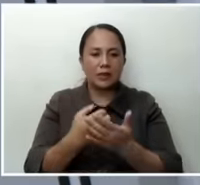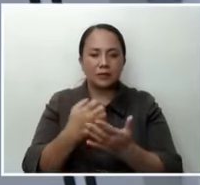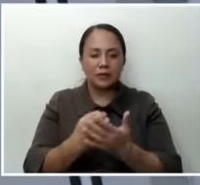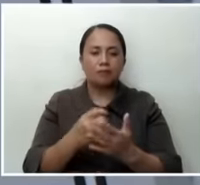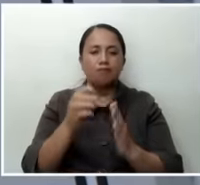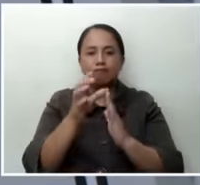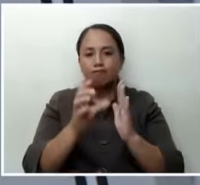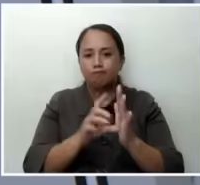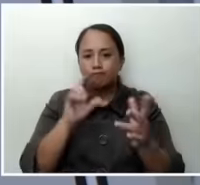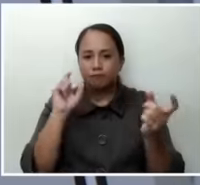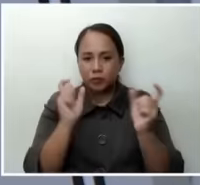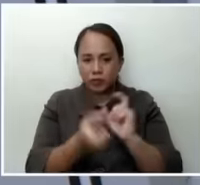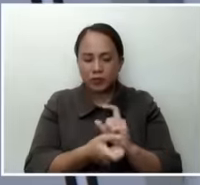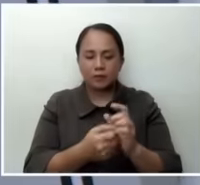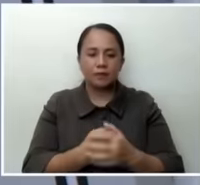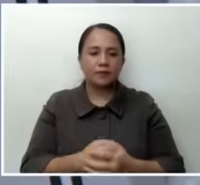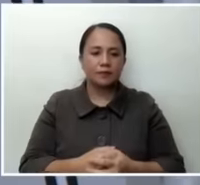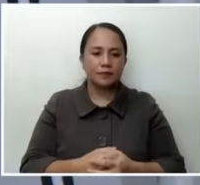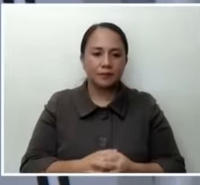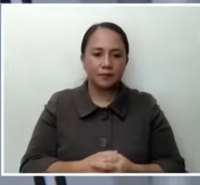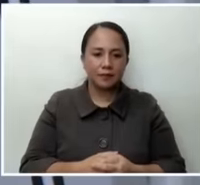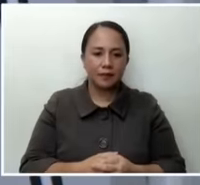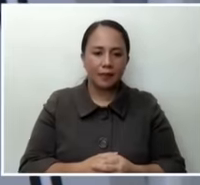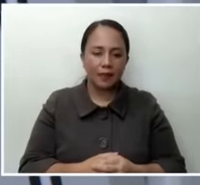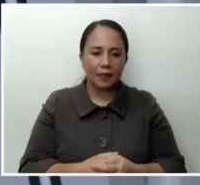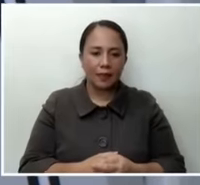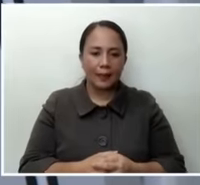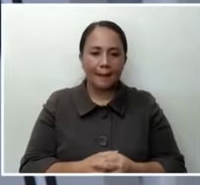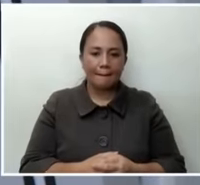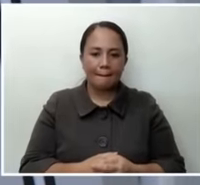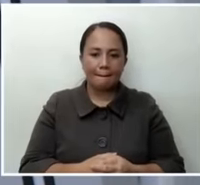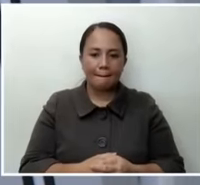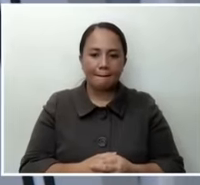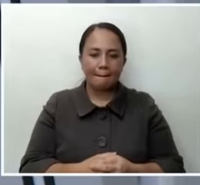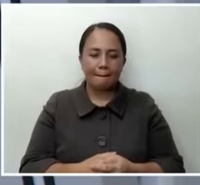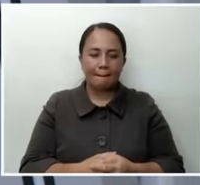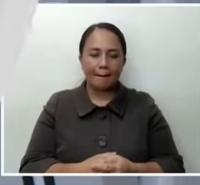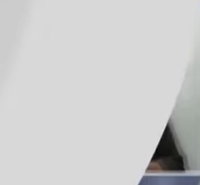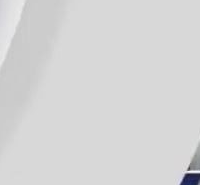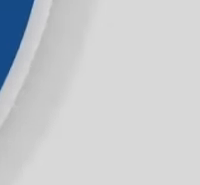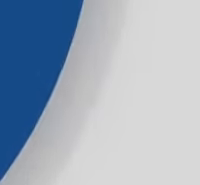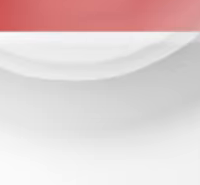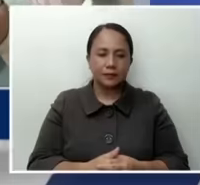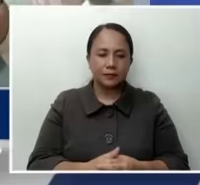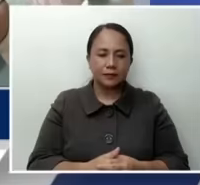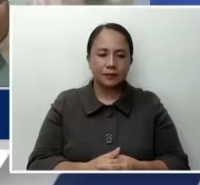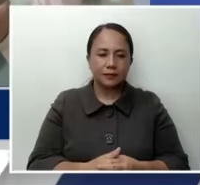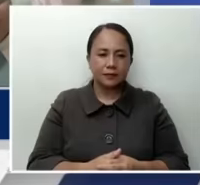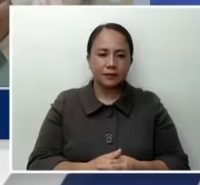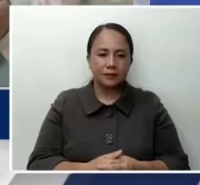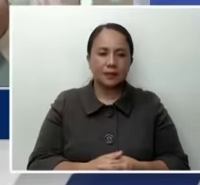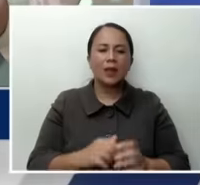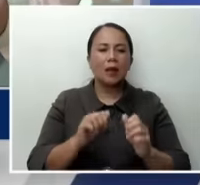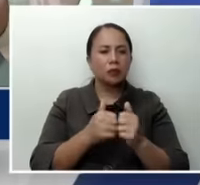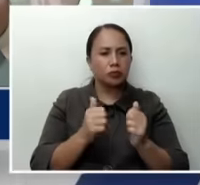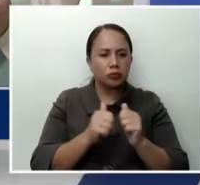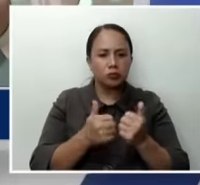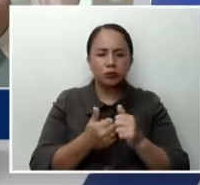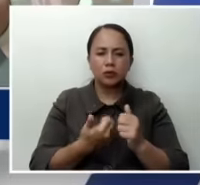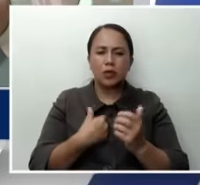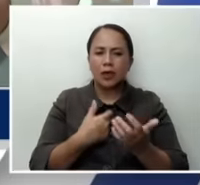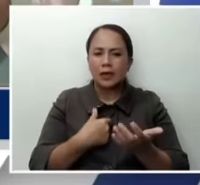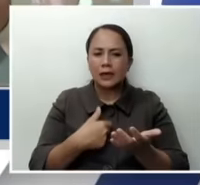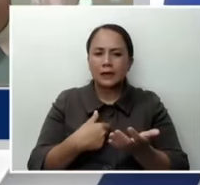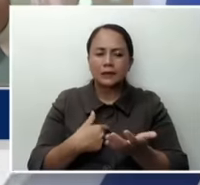Change. Nagpapatrol live mula sa Batas ng Pambansa si RG Cruz. So RG, kamusta ang naging takbo ng